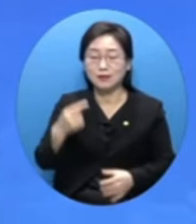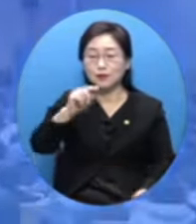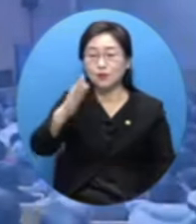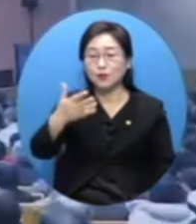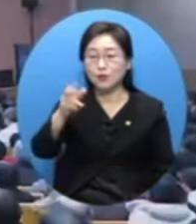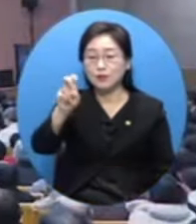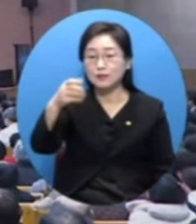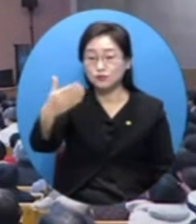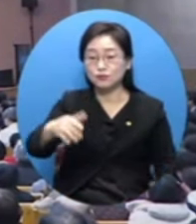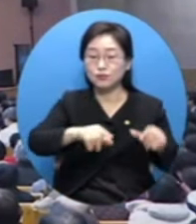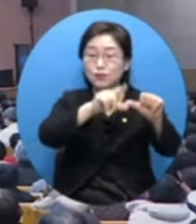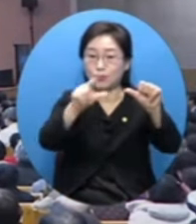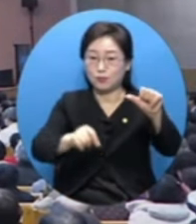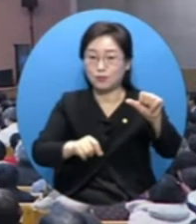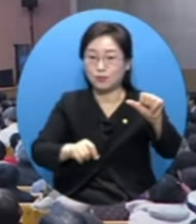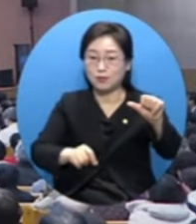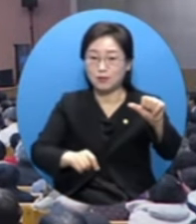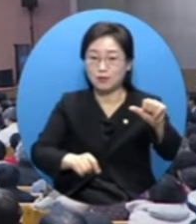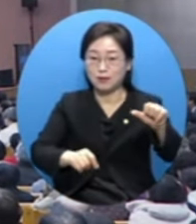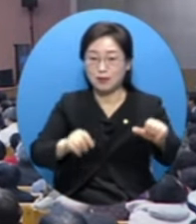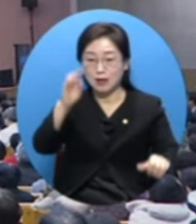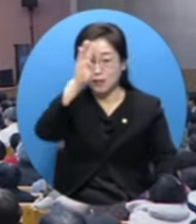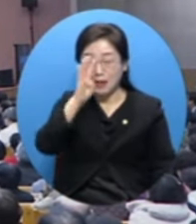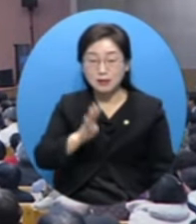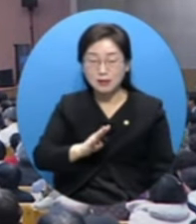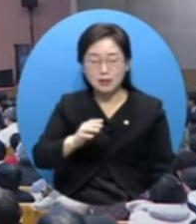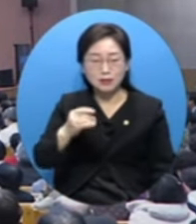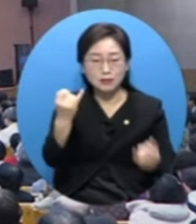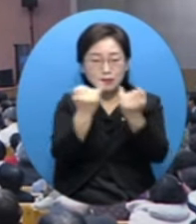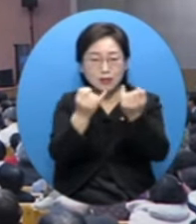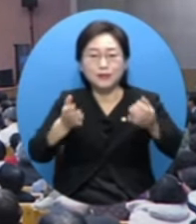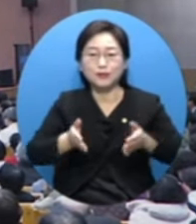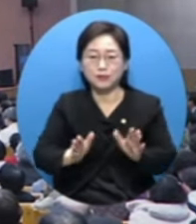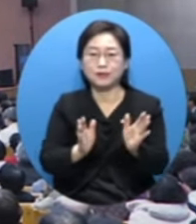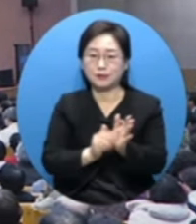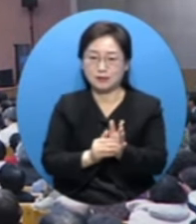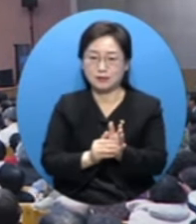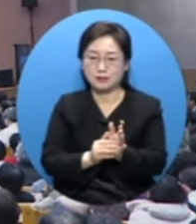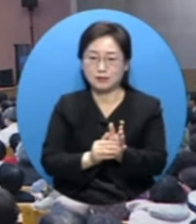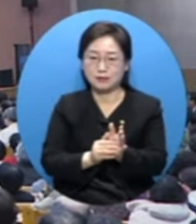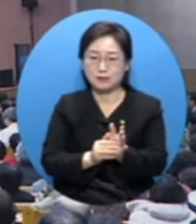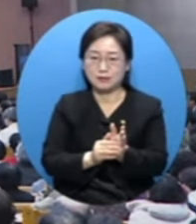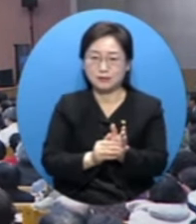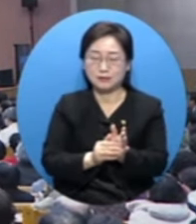1929년 5월 달에 벨기에에서 한 여자아이가 태어납니다.